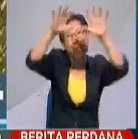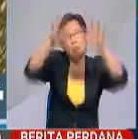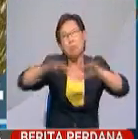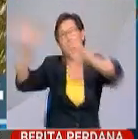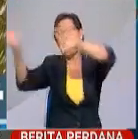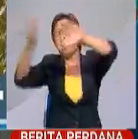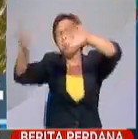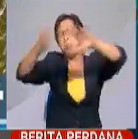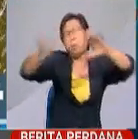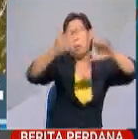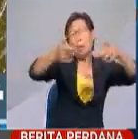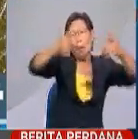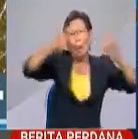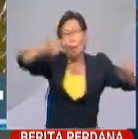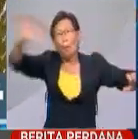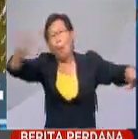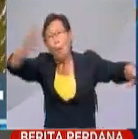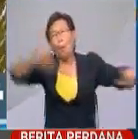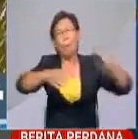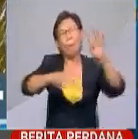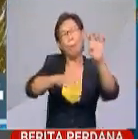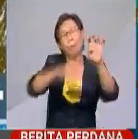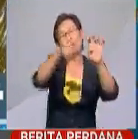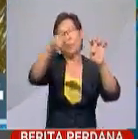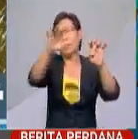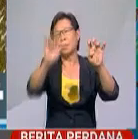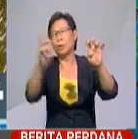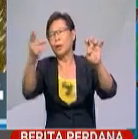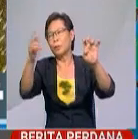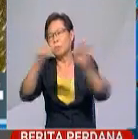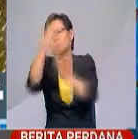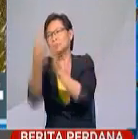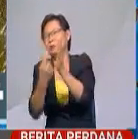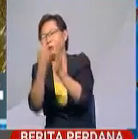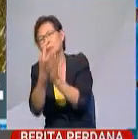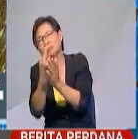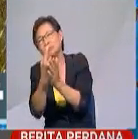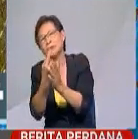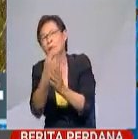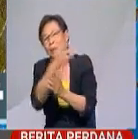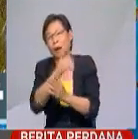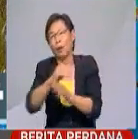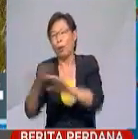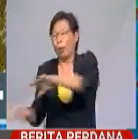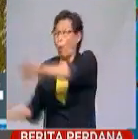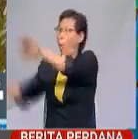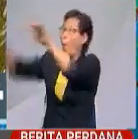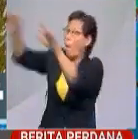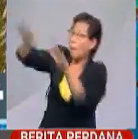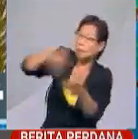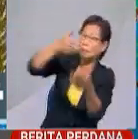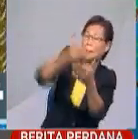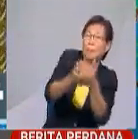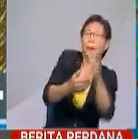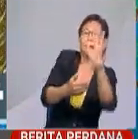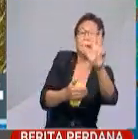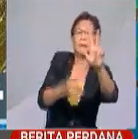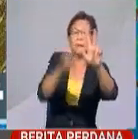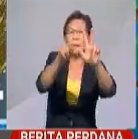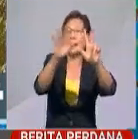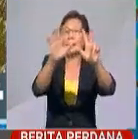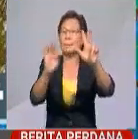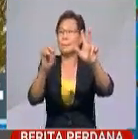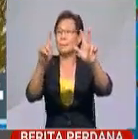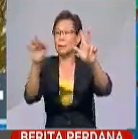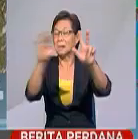angin tiupan yang agak kencang sekitar 40 hingga ke 50 km/jam dan ketinggian ombak juga boleh mencecah 3.5